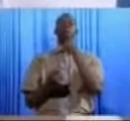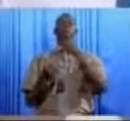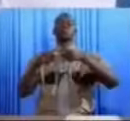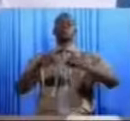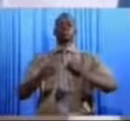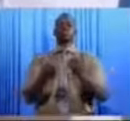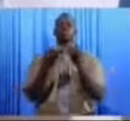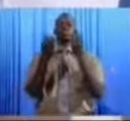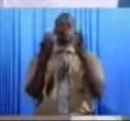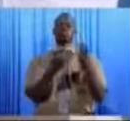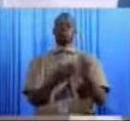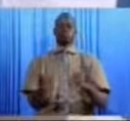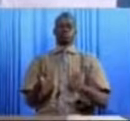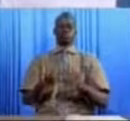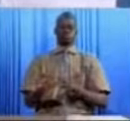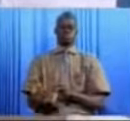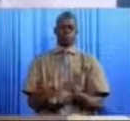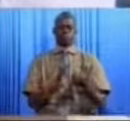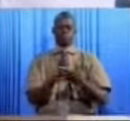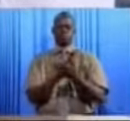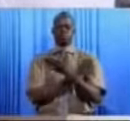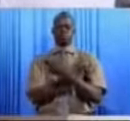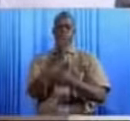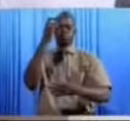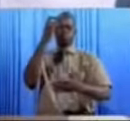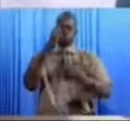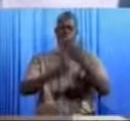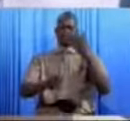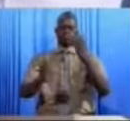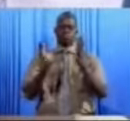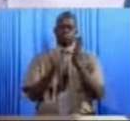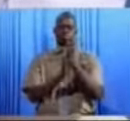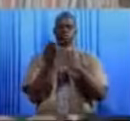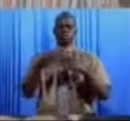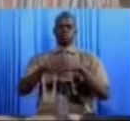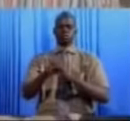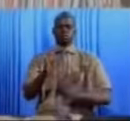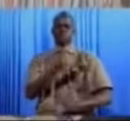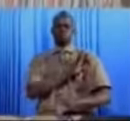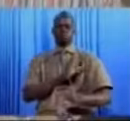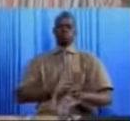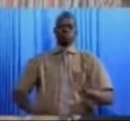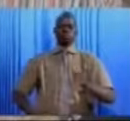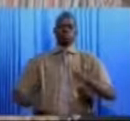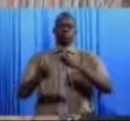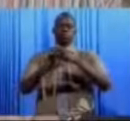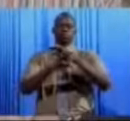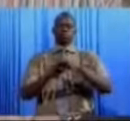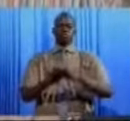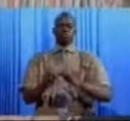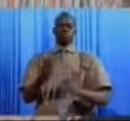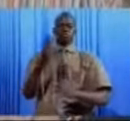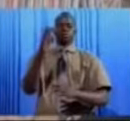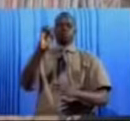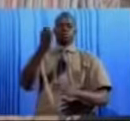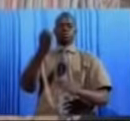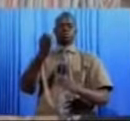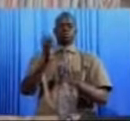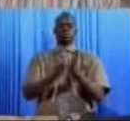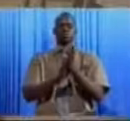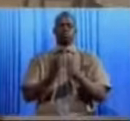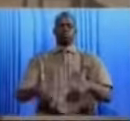beaucoup de chemin à faire pour pouvoir améliorer le taux de scolarisation dans la commune la fondation qui a tué à sa deuxième école ouverte